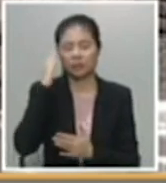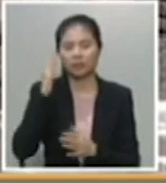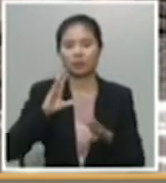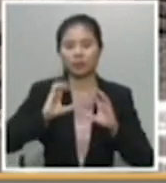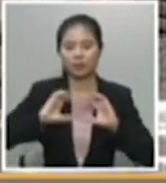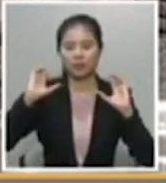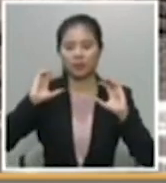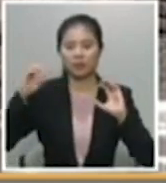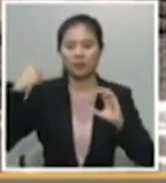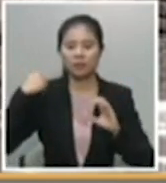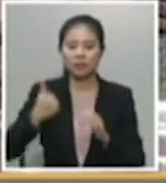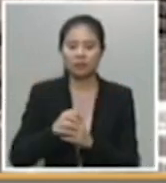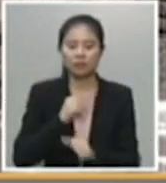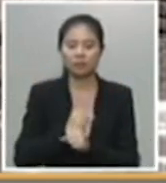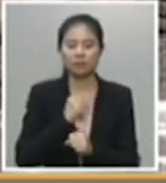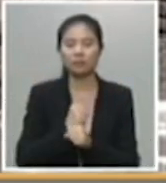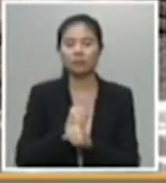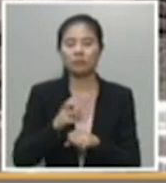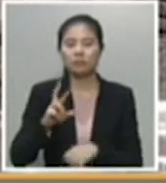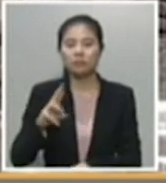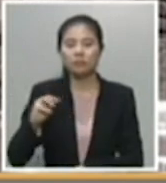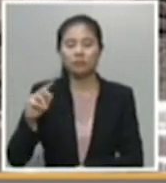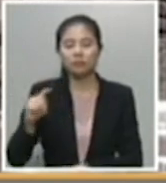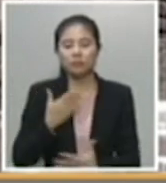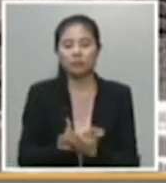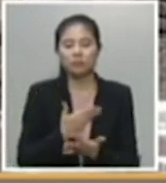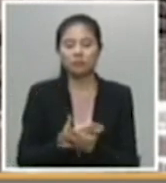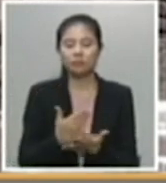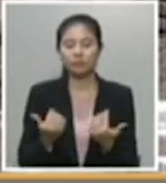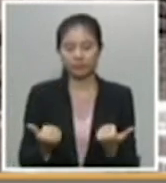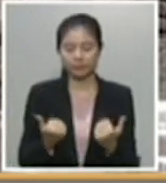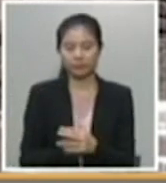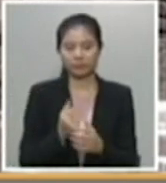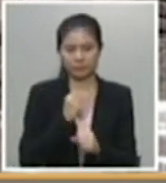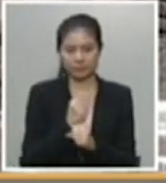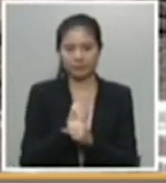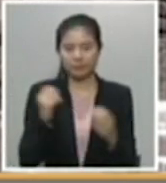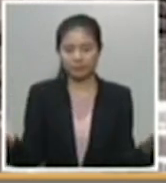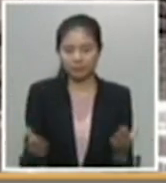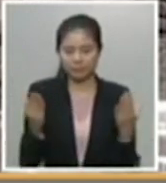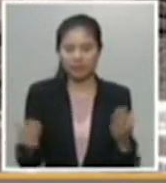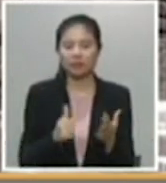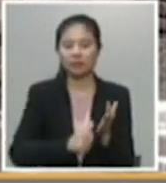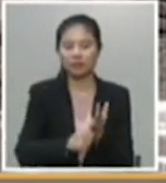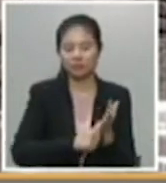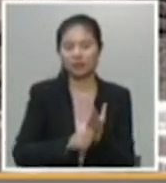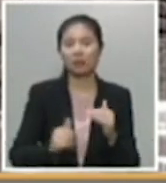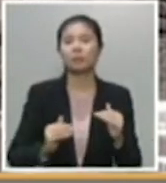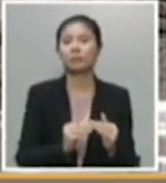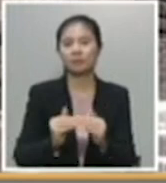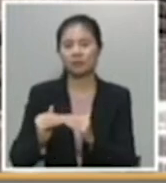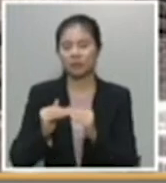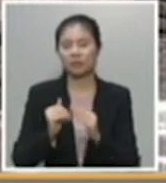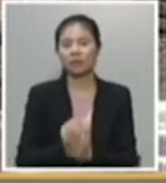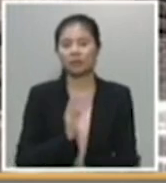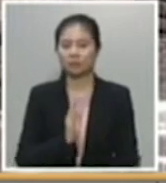าลทั้งที่รัฐบาลที่แล้วและท่านรัฐมนตรีคลังท่านปัจจุบันก็ได้พยายามที่จะผลักดันแก้ไขให้มีความเป็นธรรมมากยิ่งขึ้นแต่ก็ยังพ